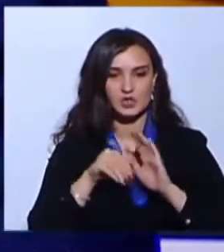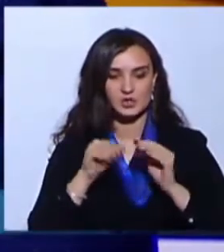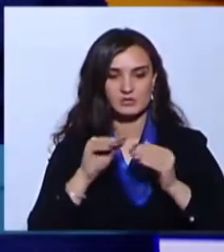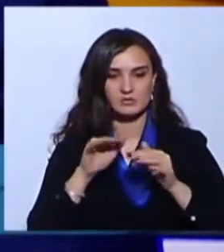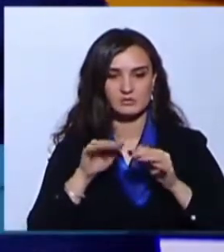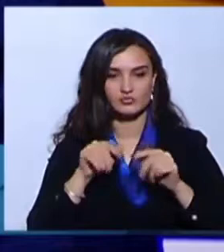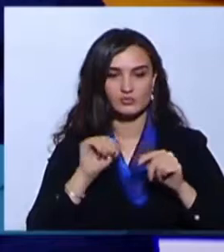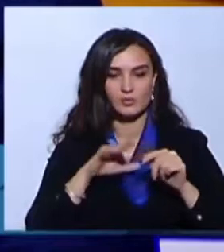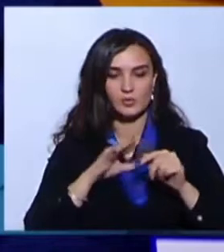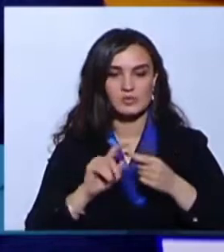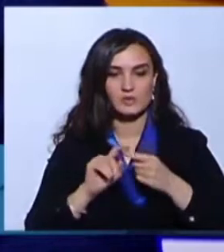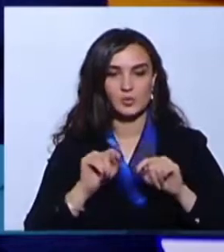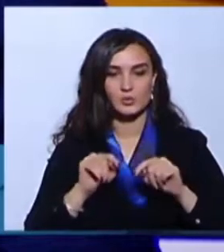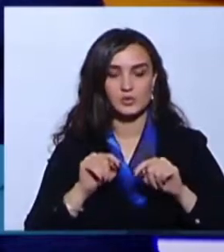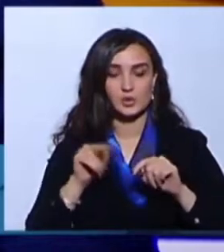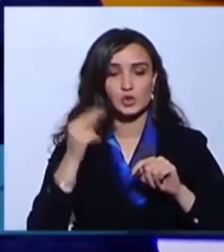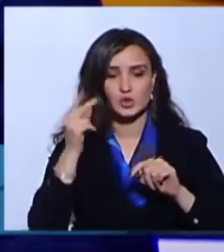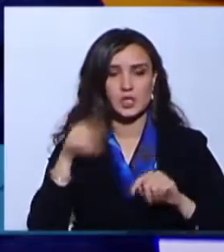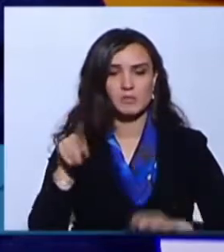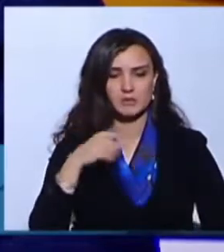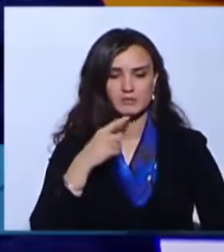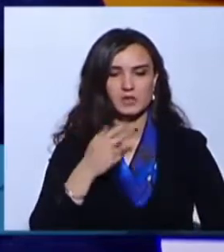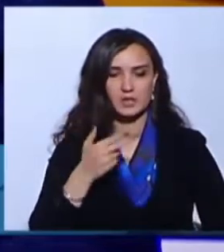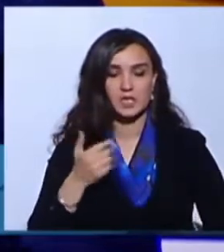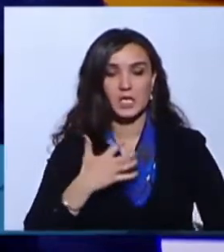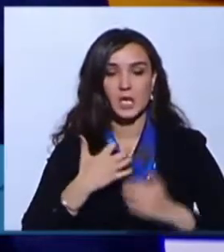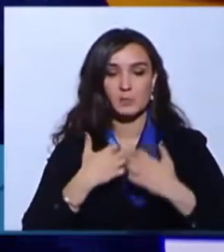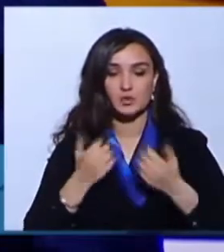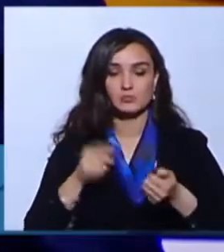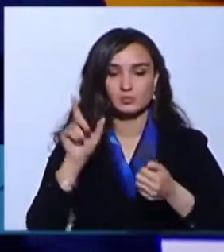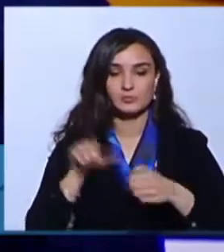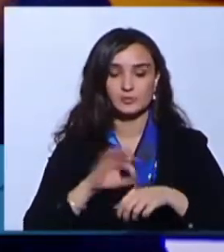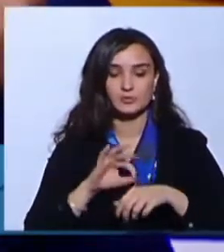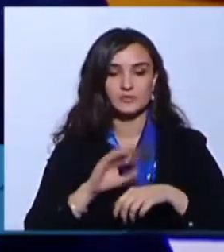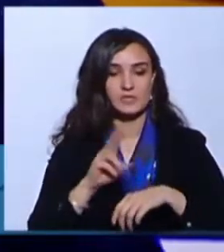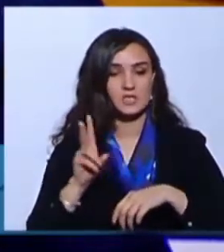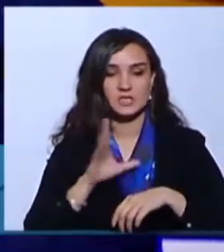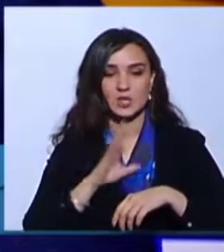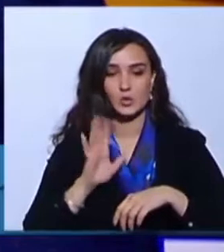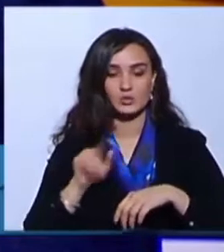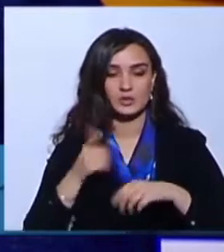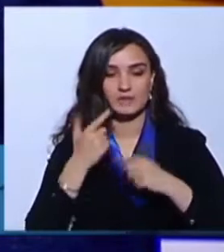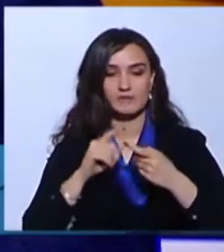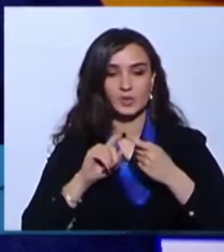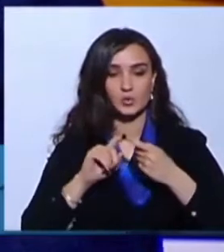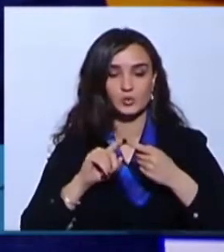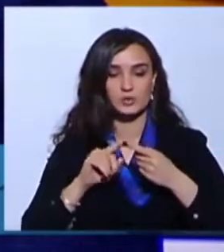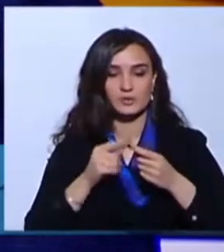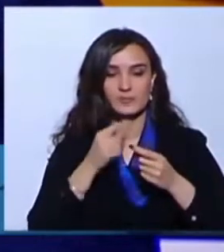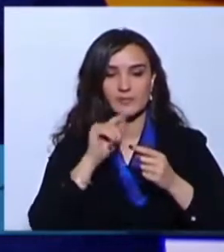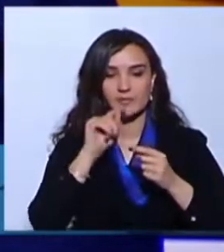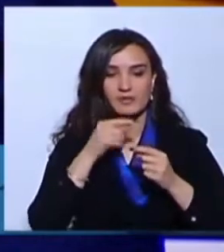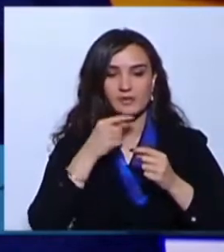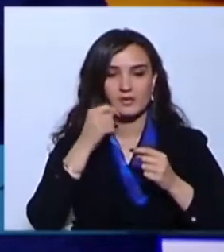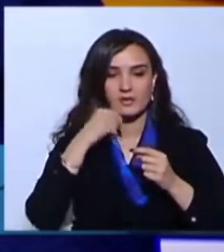მე ეს ჩინელებმა დაადასტურეს გამოჯამთელებულ პაციენტზე, რომელსაც აღარ ჰქონდა ვირუსის ექსპრესია არც ნერწყში, სხვათა